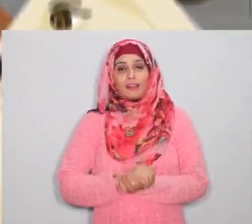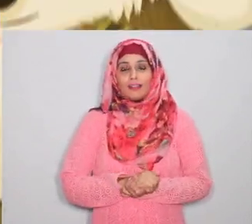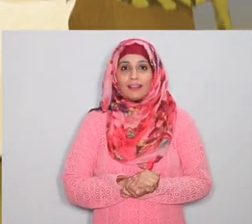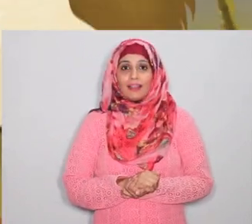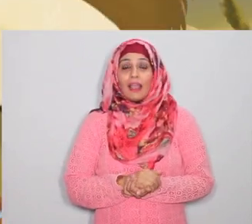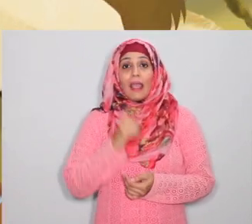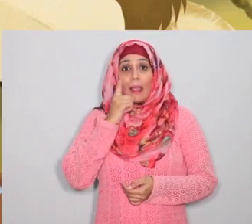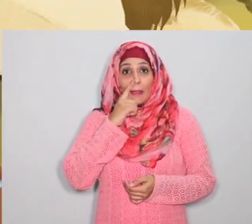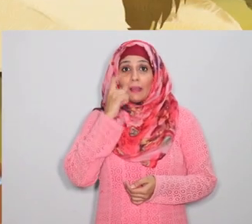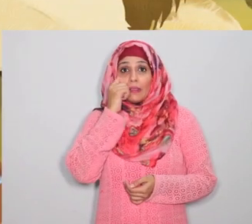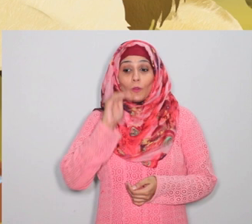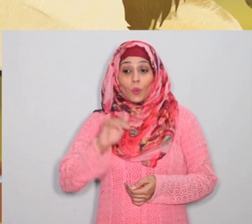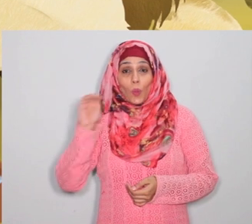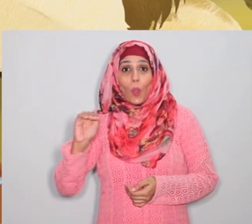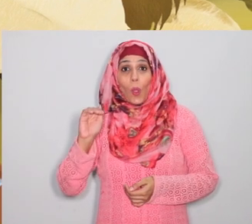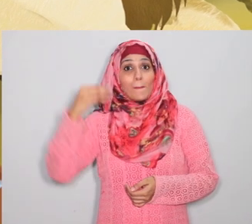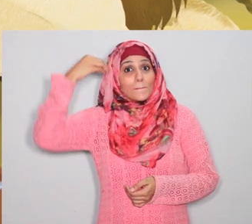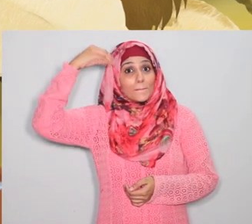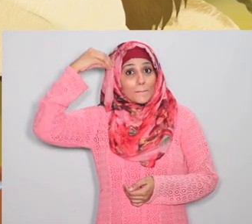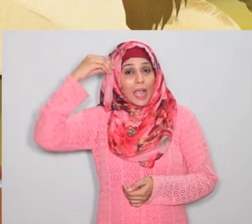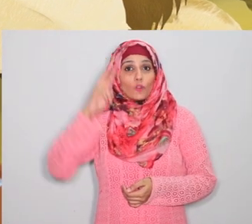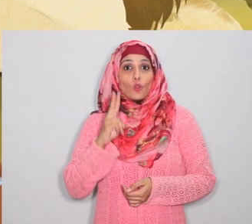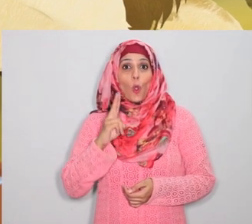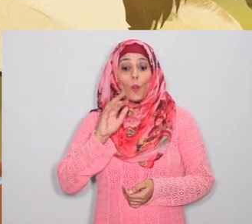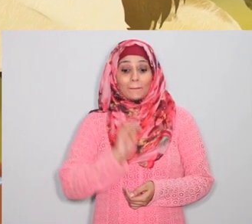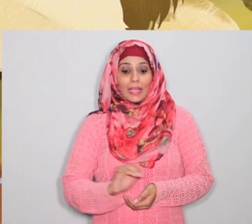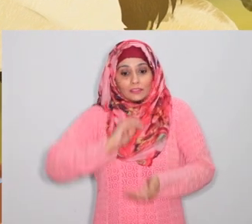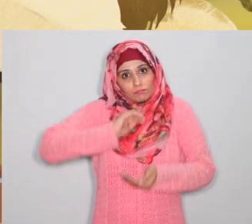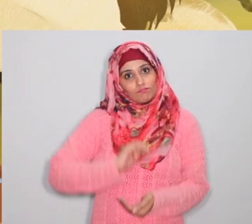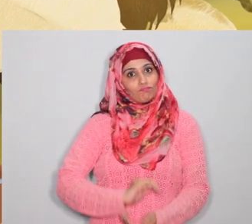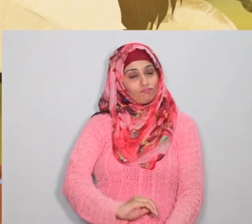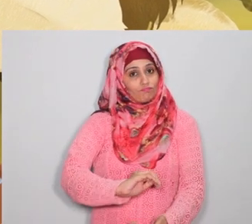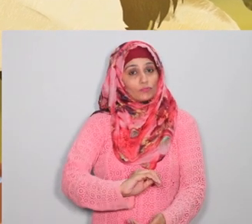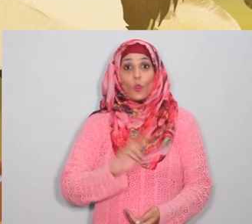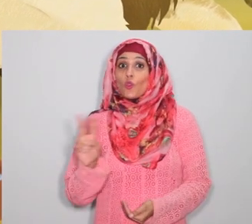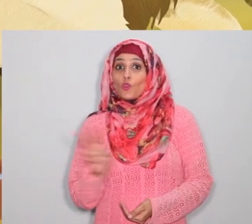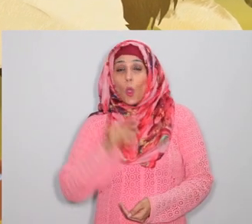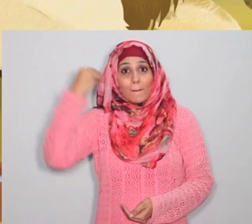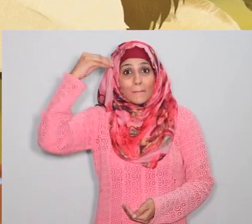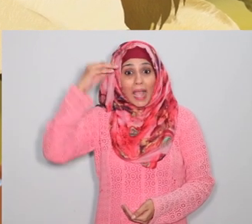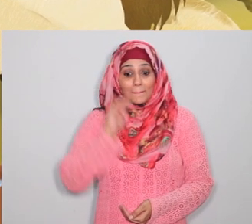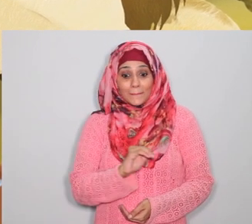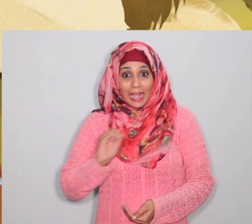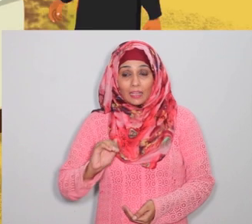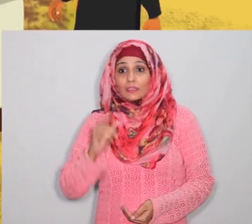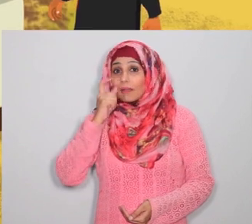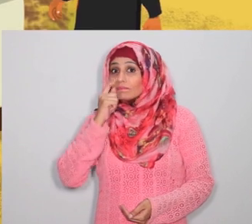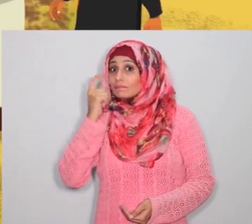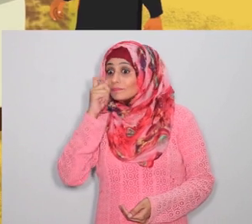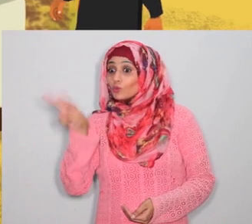कि आमिर और सीमा की बकरी ने दो प्यारे-प्यारे बच्चे भी थे और दोनों उन्हें खूब प्यार करते थे